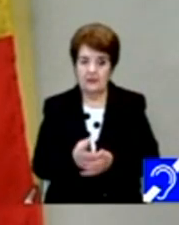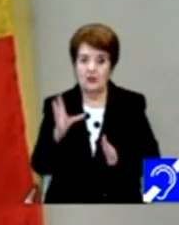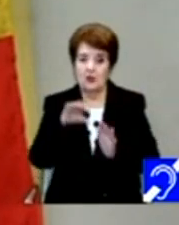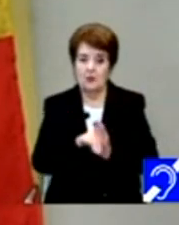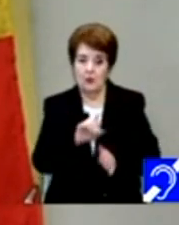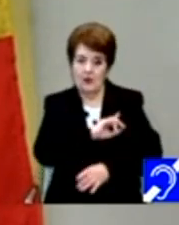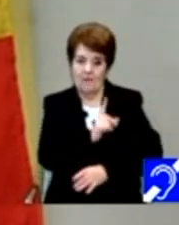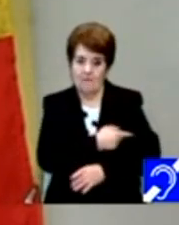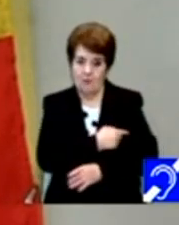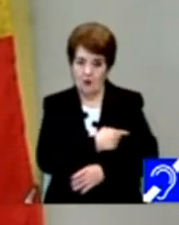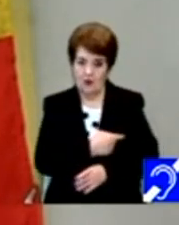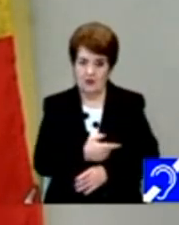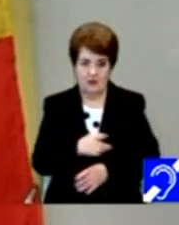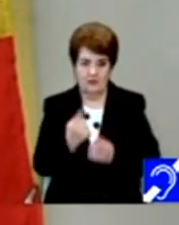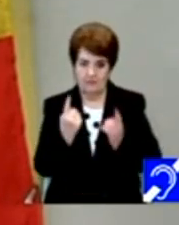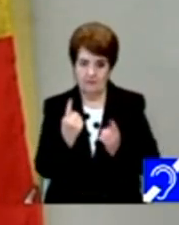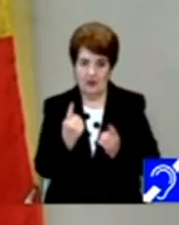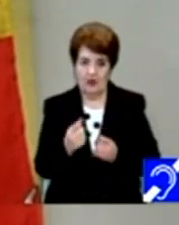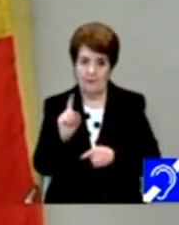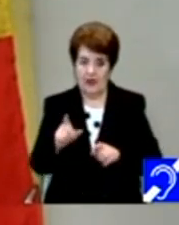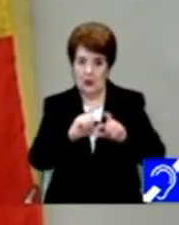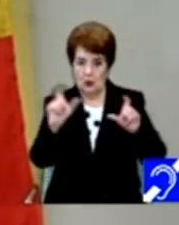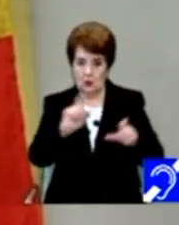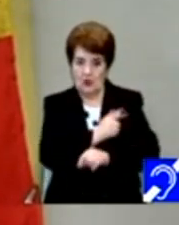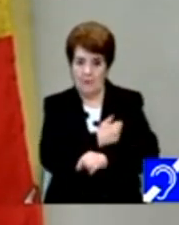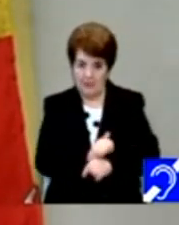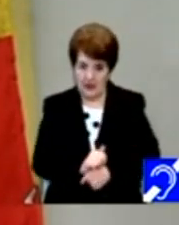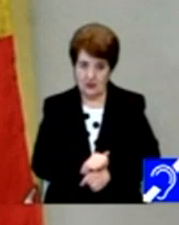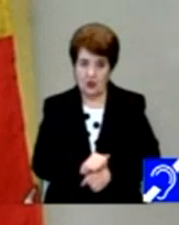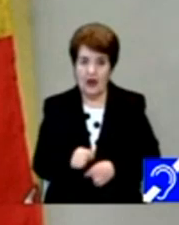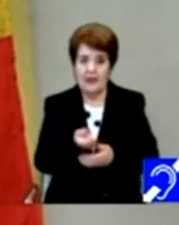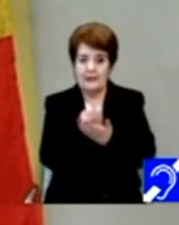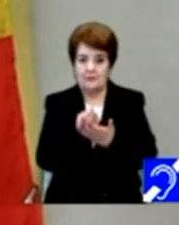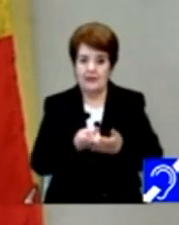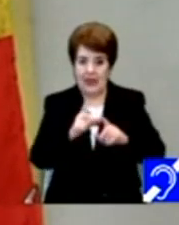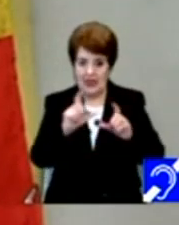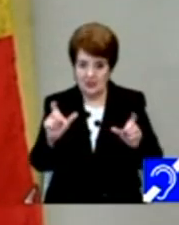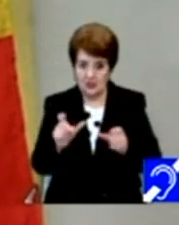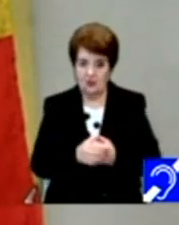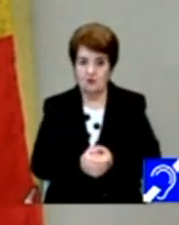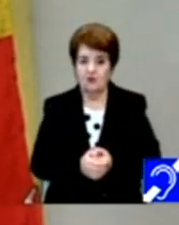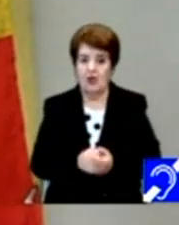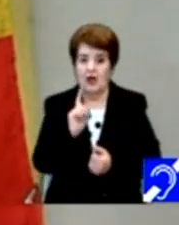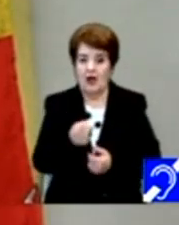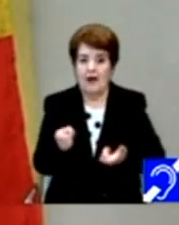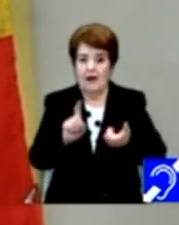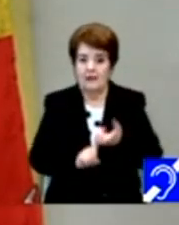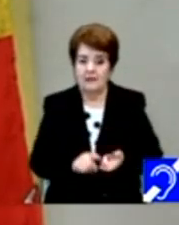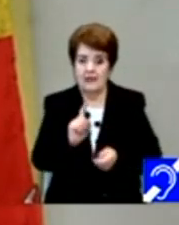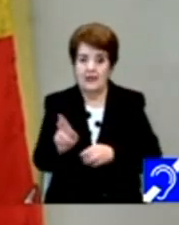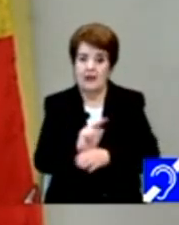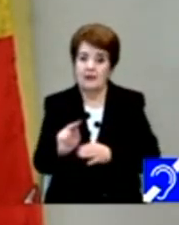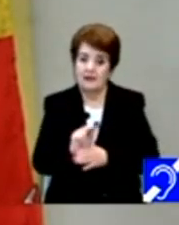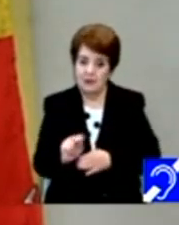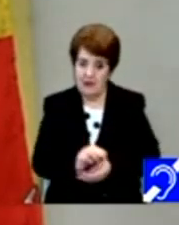efort enorm pentru instituțiile medico-sanitare spitalicești, un efort care ține de